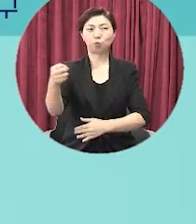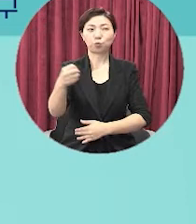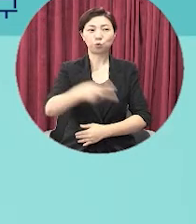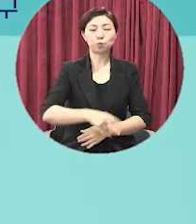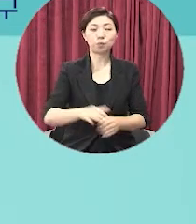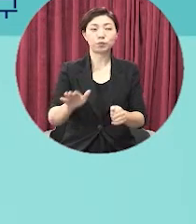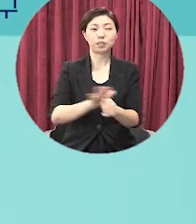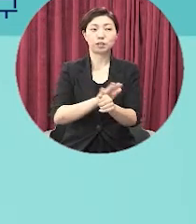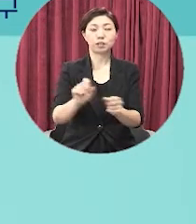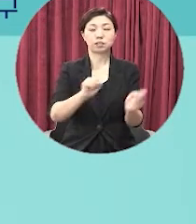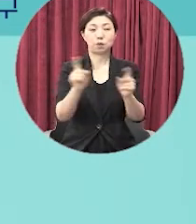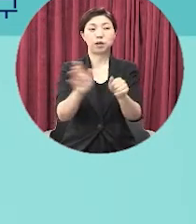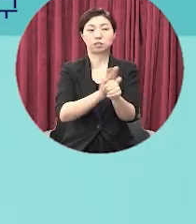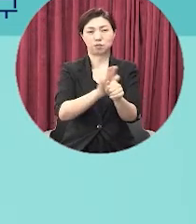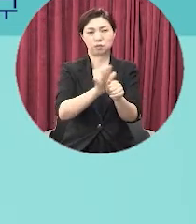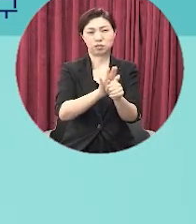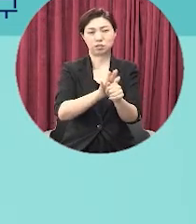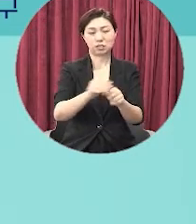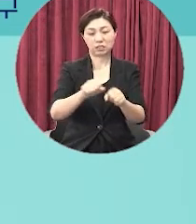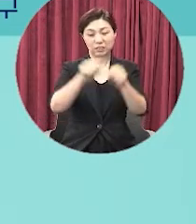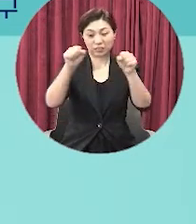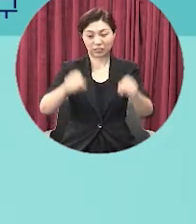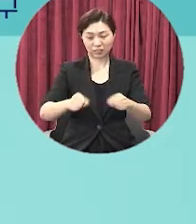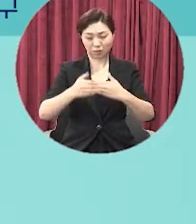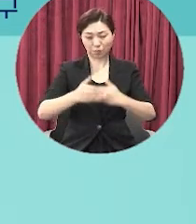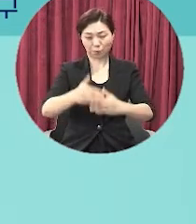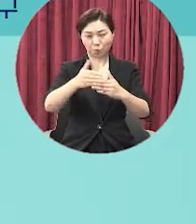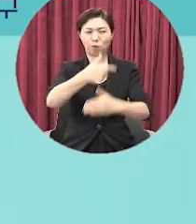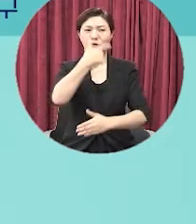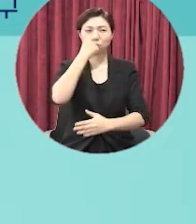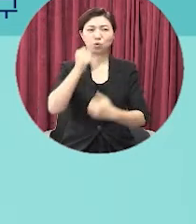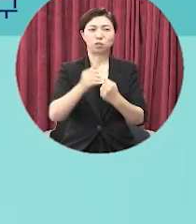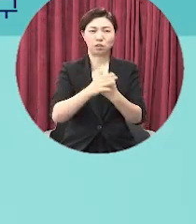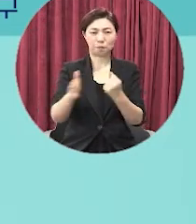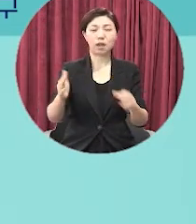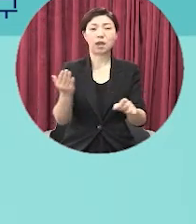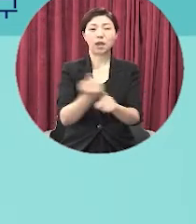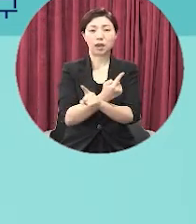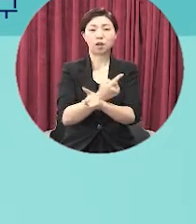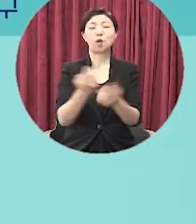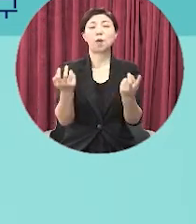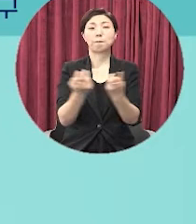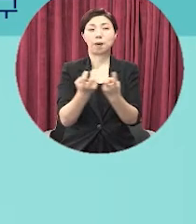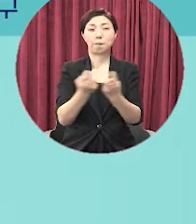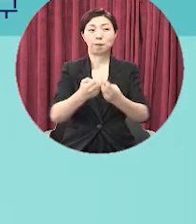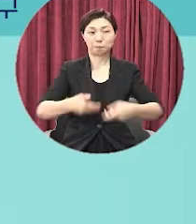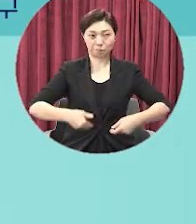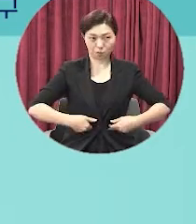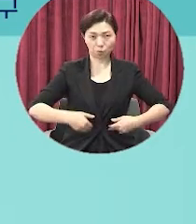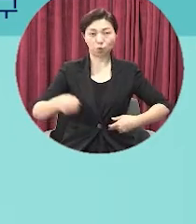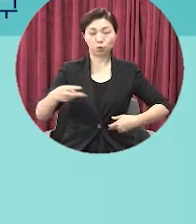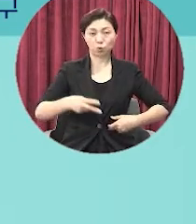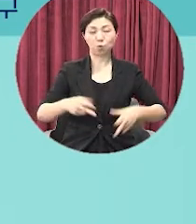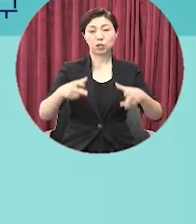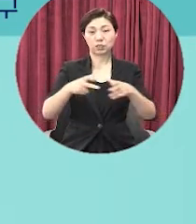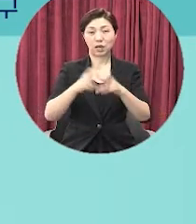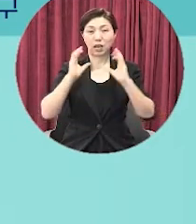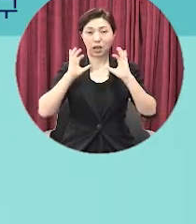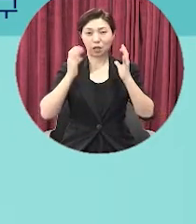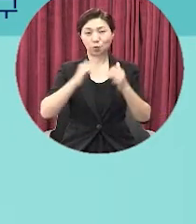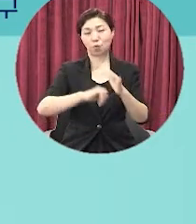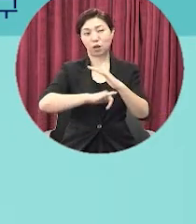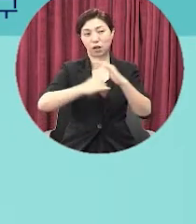서비스 책의 의미를 이렇게 미흡하기 때문에 그것에 대한 개선방안을 마련하고 또한 이런 장애아 도 가족들의 요구를